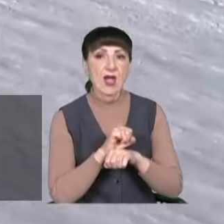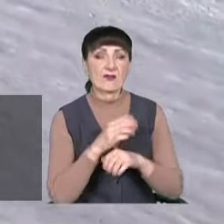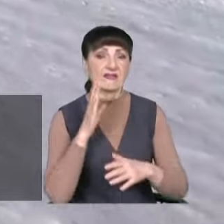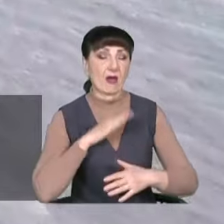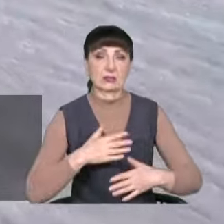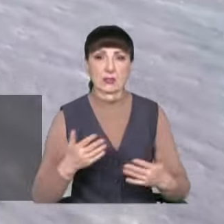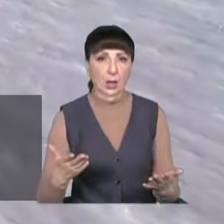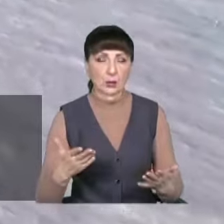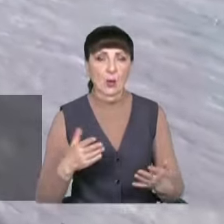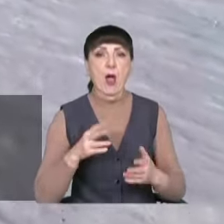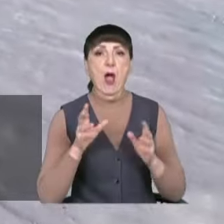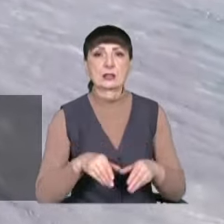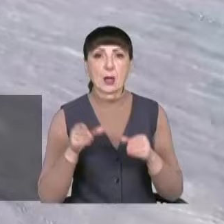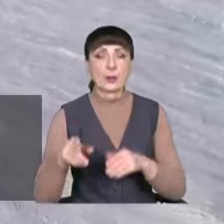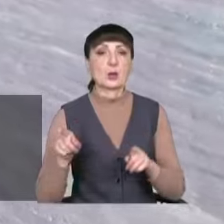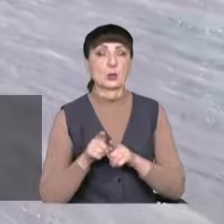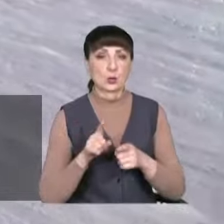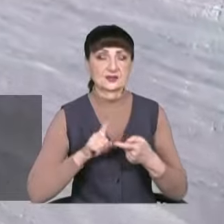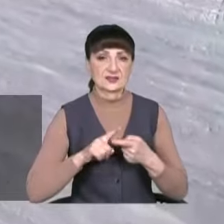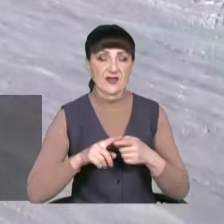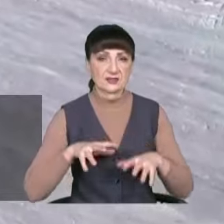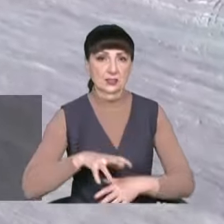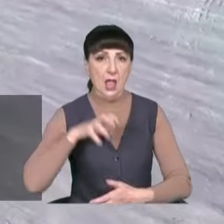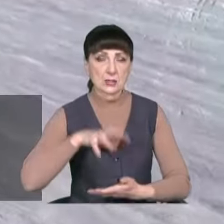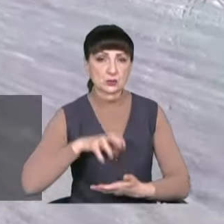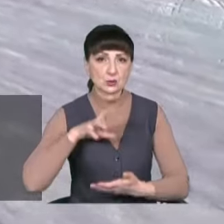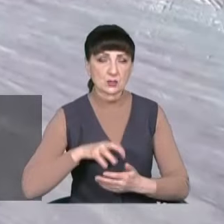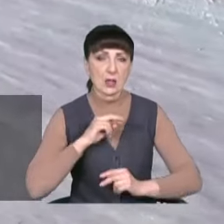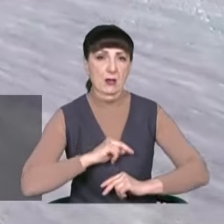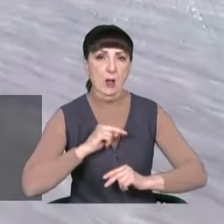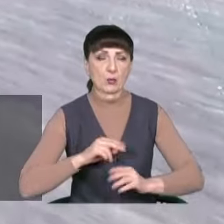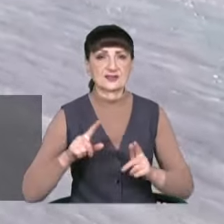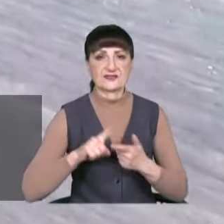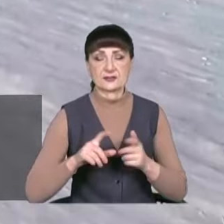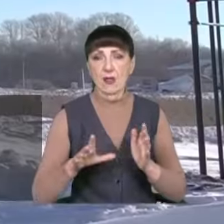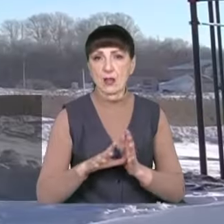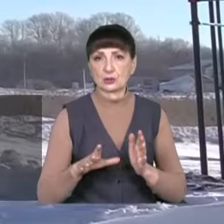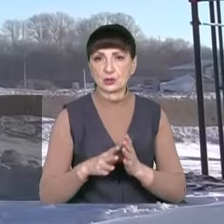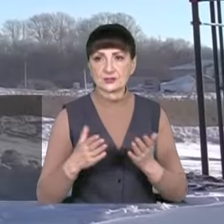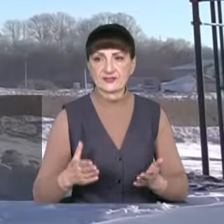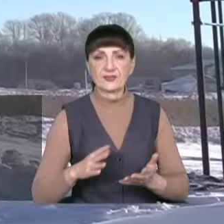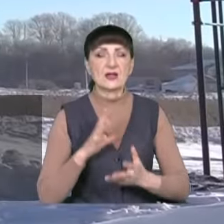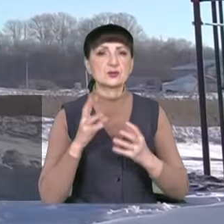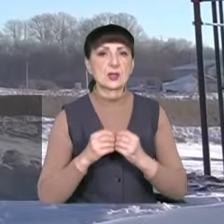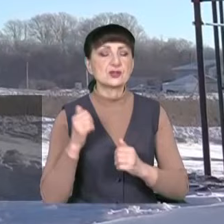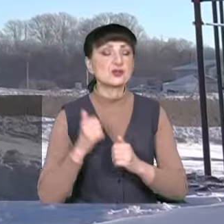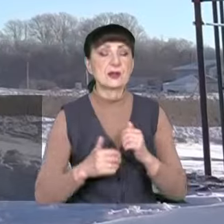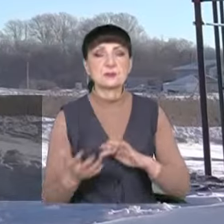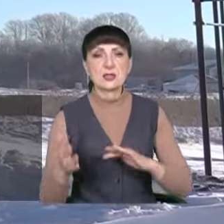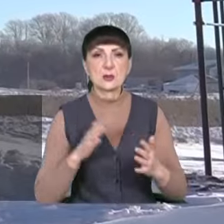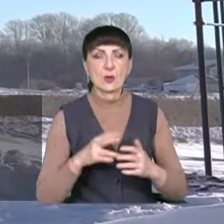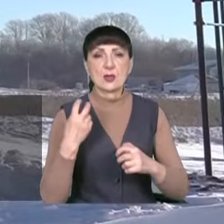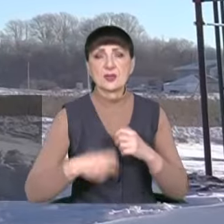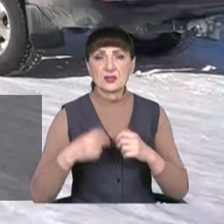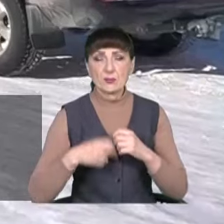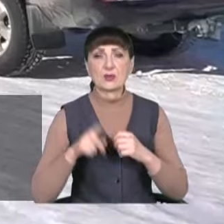воды. Отопление также подается с помощью насосов, которые работают от электричества. В результате частых перебоев перегорает